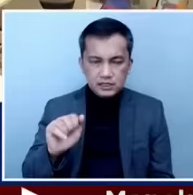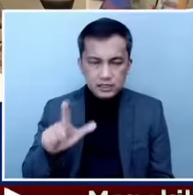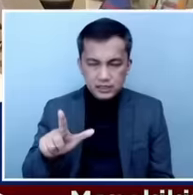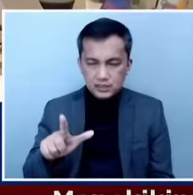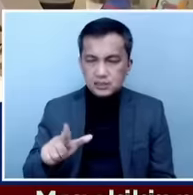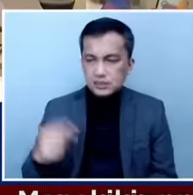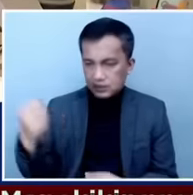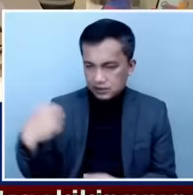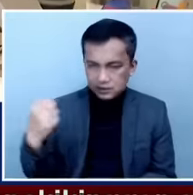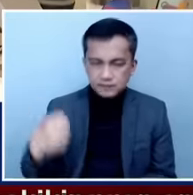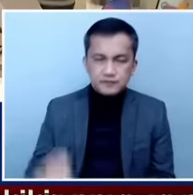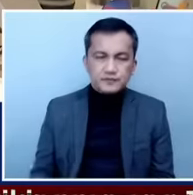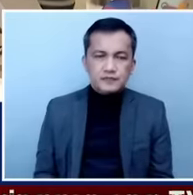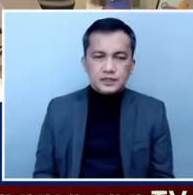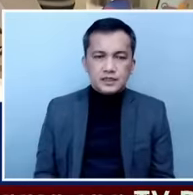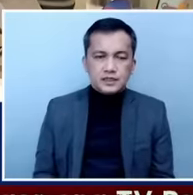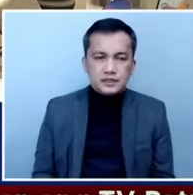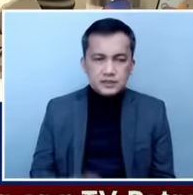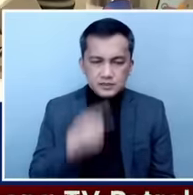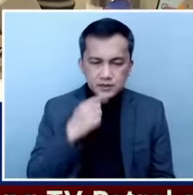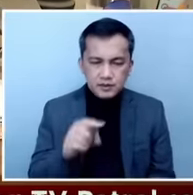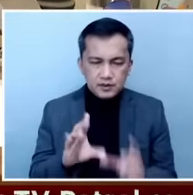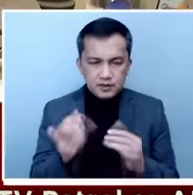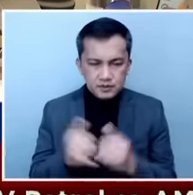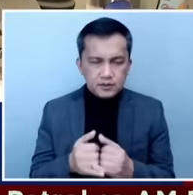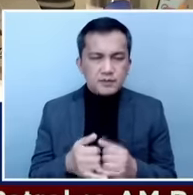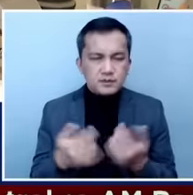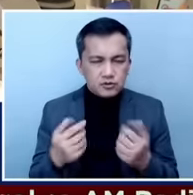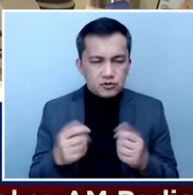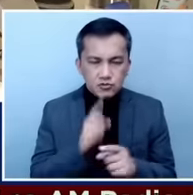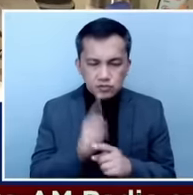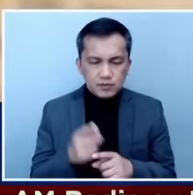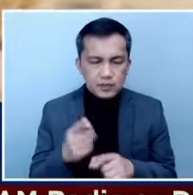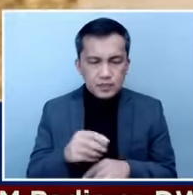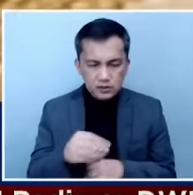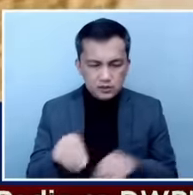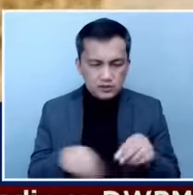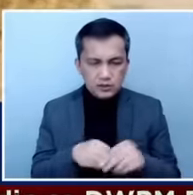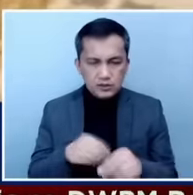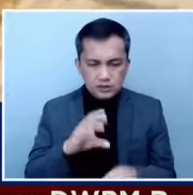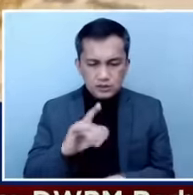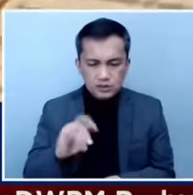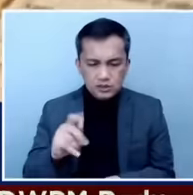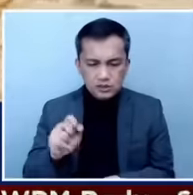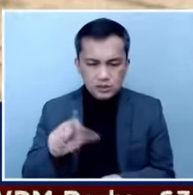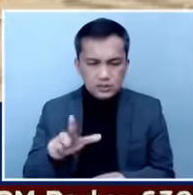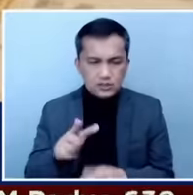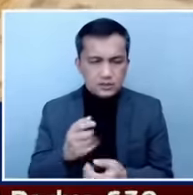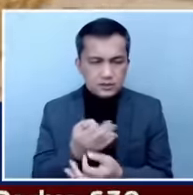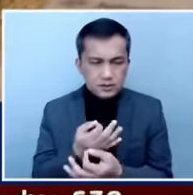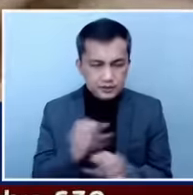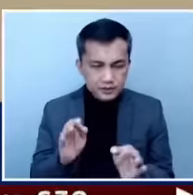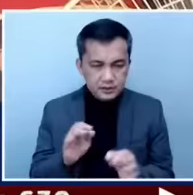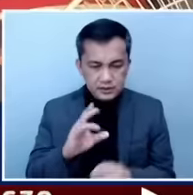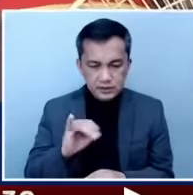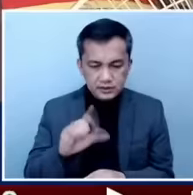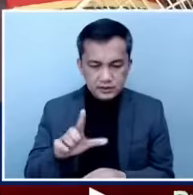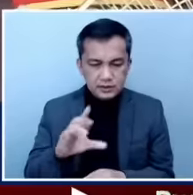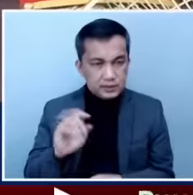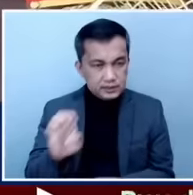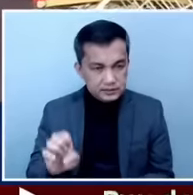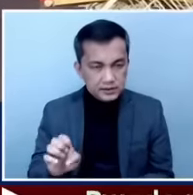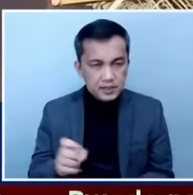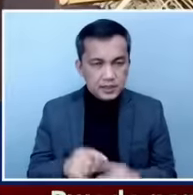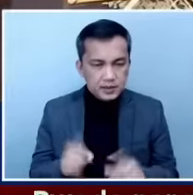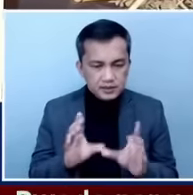opo. Ayon sa kumpanya, totoong may inalok na collateral ang suspect para maabsuelto sa pananagutang sibil. Pero giit ng kumpanya, hindi